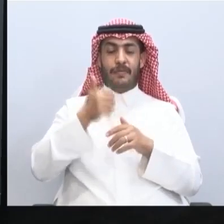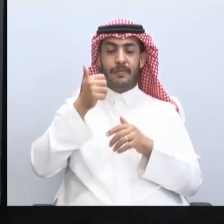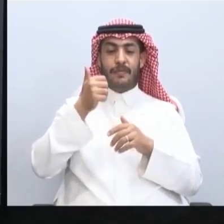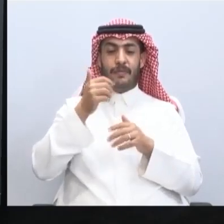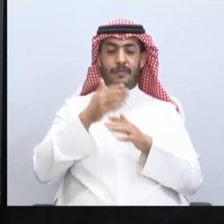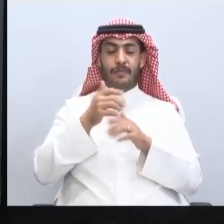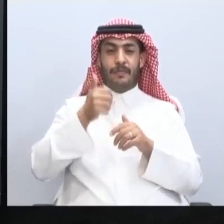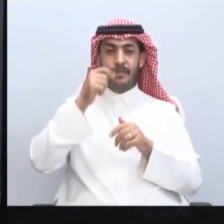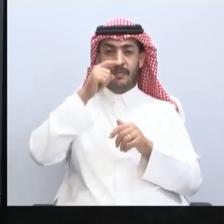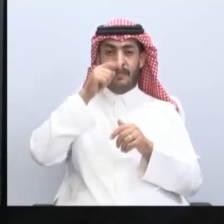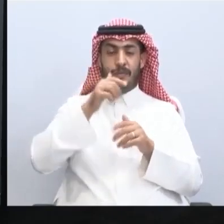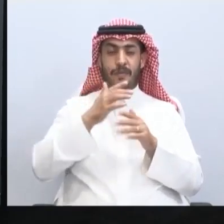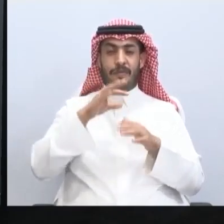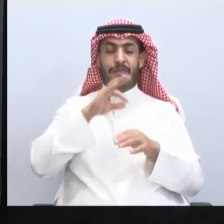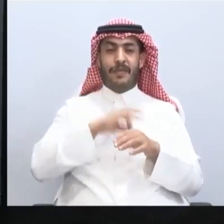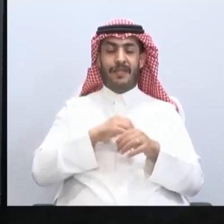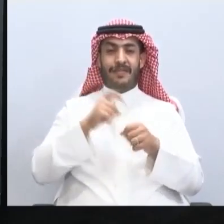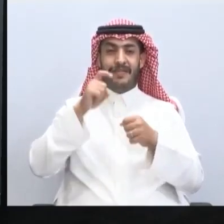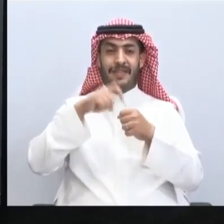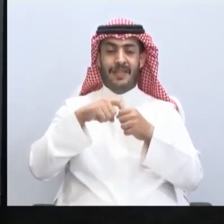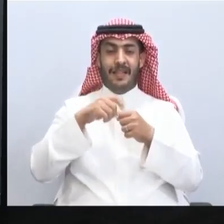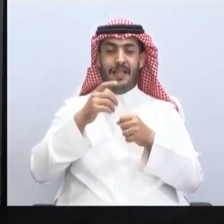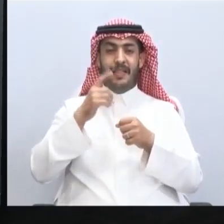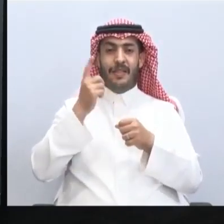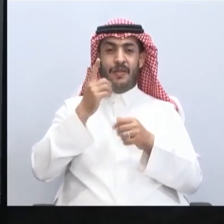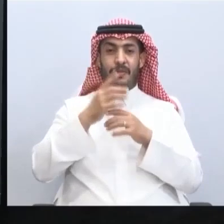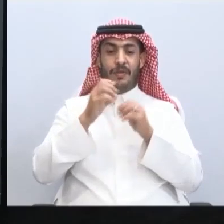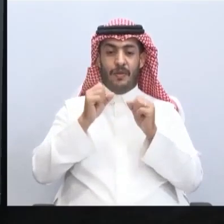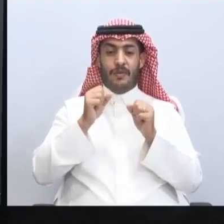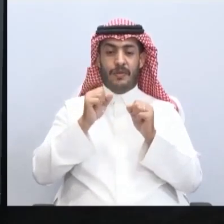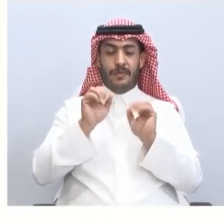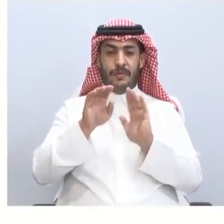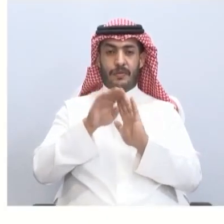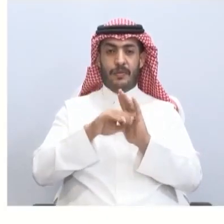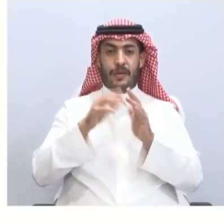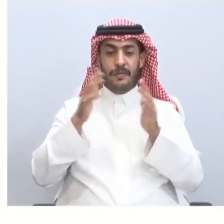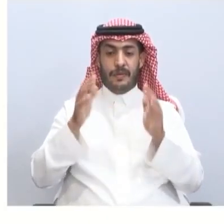تسليط الضوء على هذه الدوله من القوى